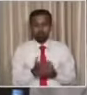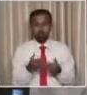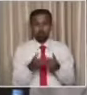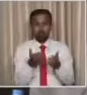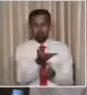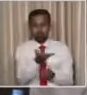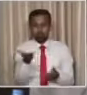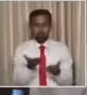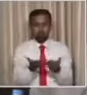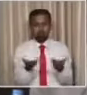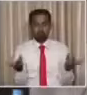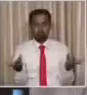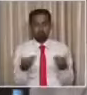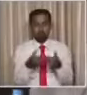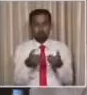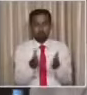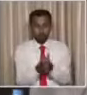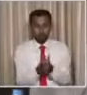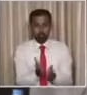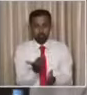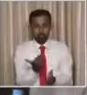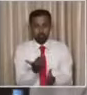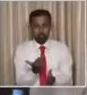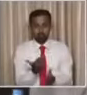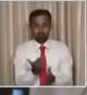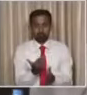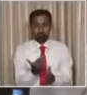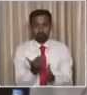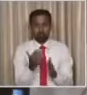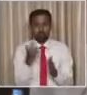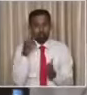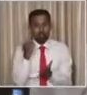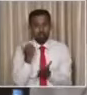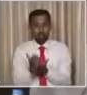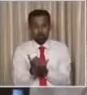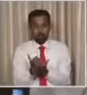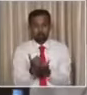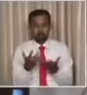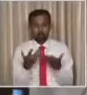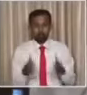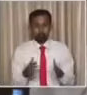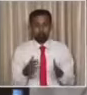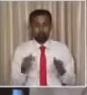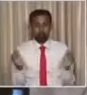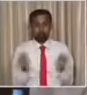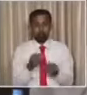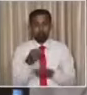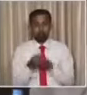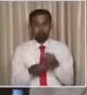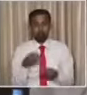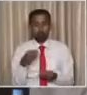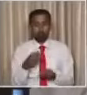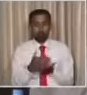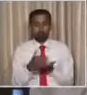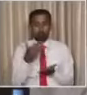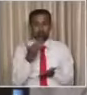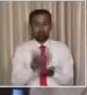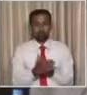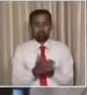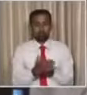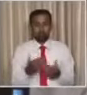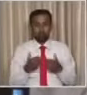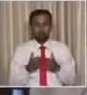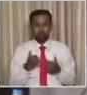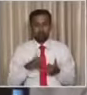ඕගොල්ලෝ සූදානම් නැහැ. ඕගොල්ලෝ නිසා මේ මේ අමාරු වෙච්ච අමාරුවට වැටිච්ච SME ලට ණය ප්‍රතිව්‍යුහගත කරන්න.